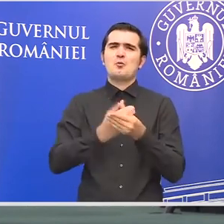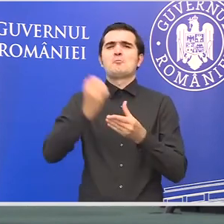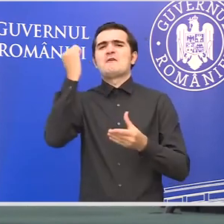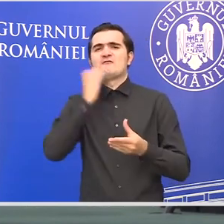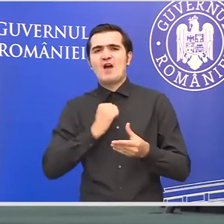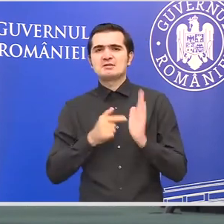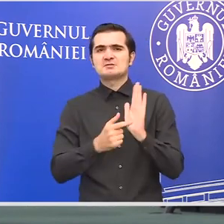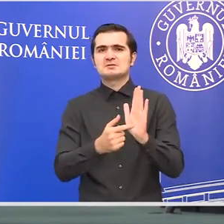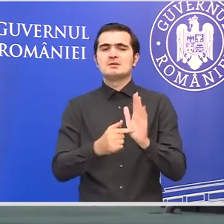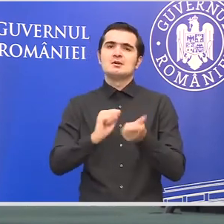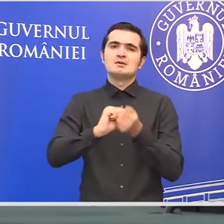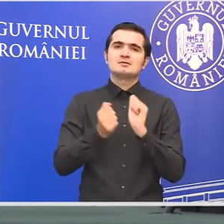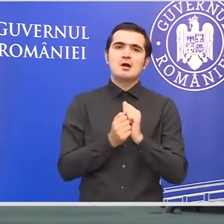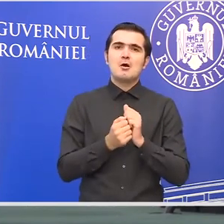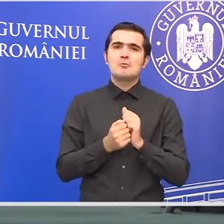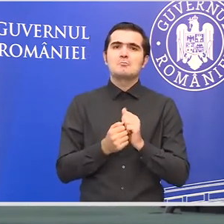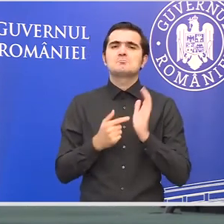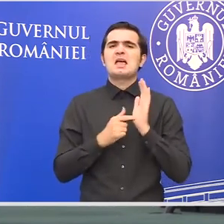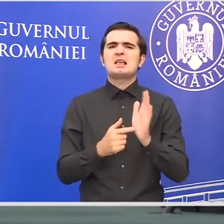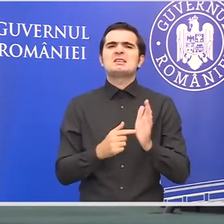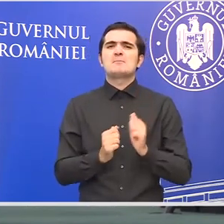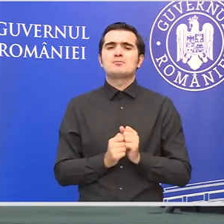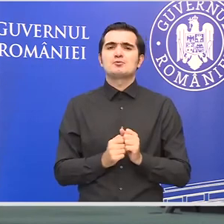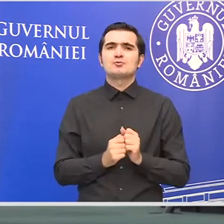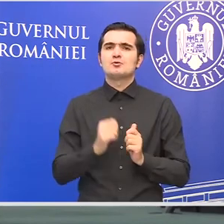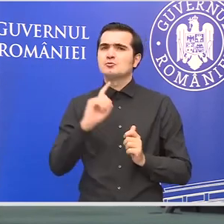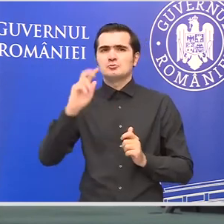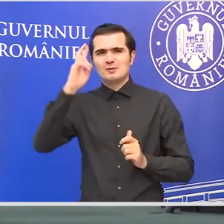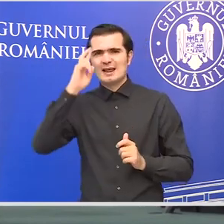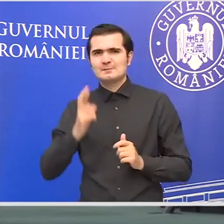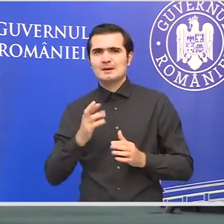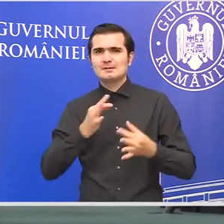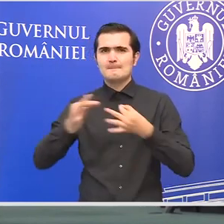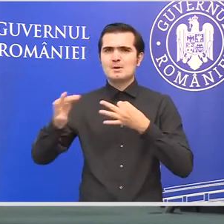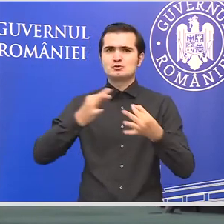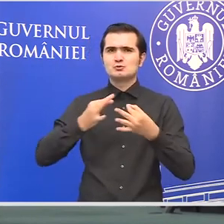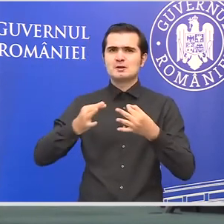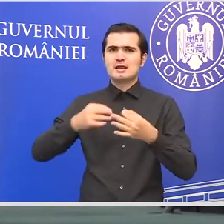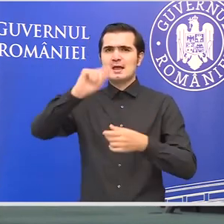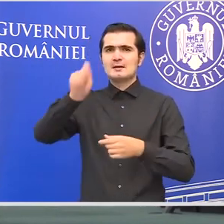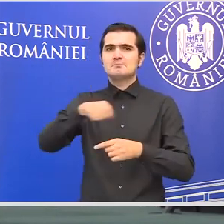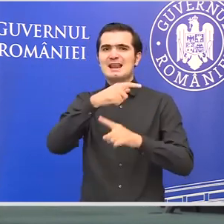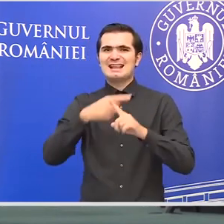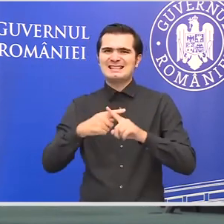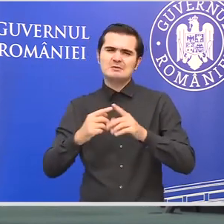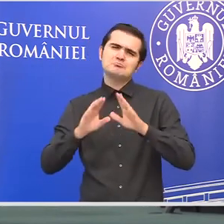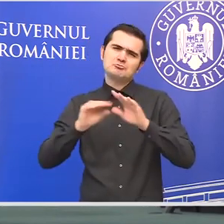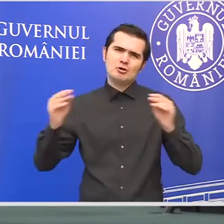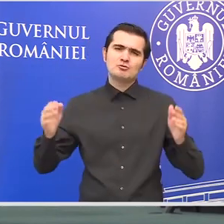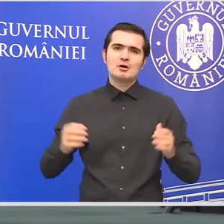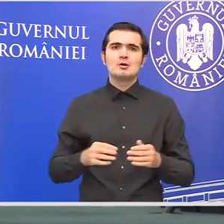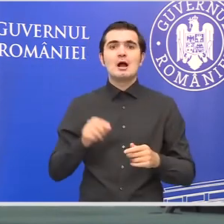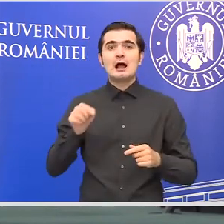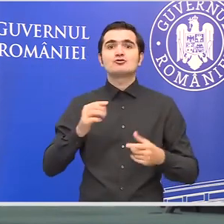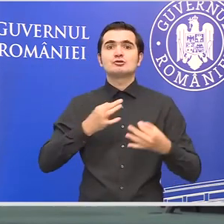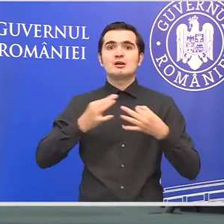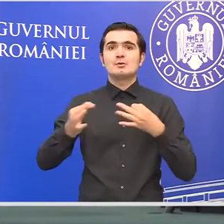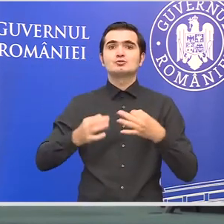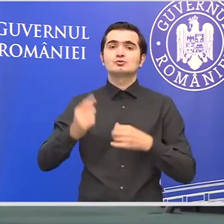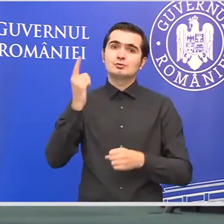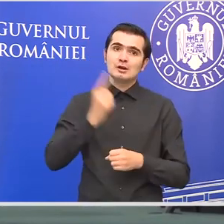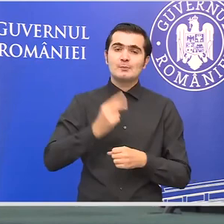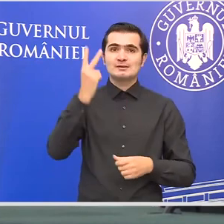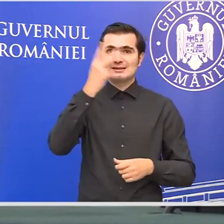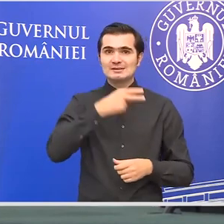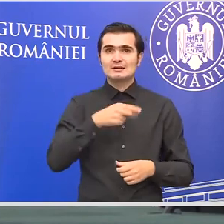fie ocolim diverse măsuri cu caracter restrictiv și așa mai departe. Deci toate aceste măsuri trebuie să înțelegem